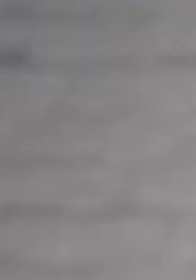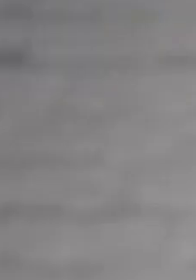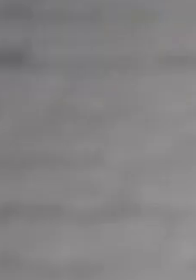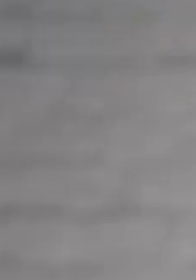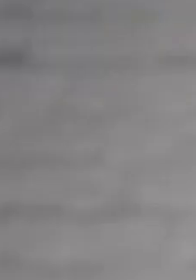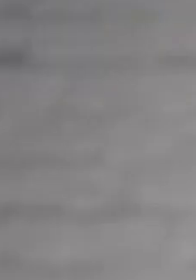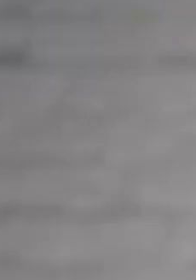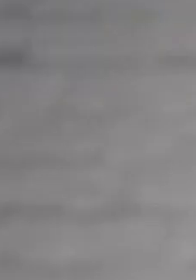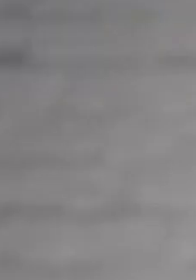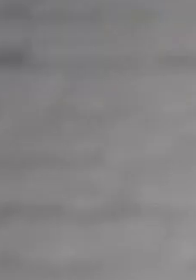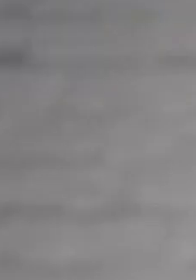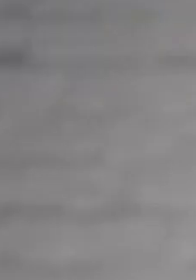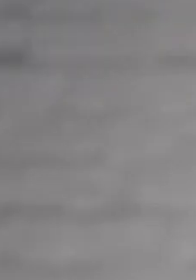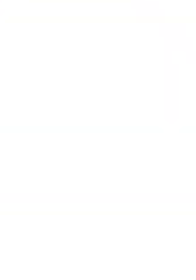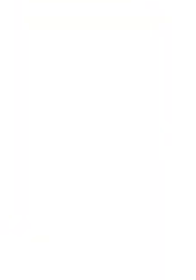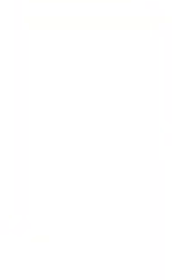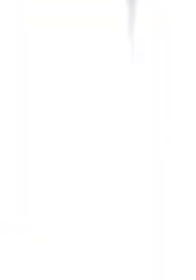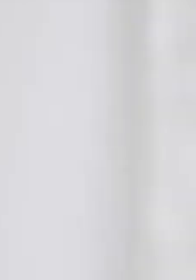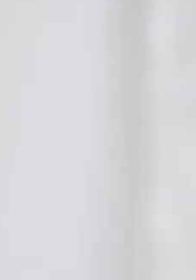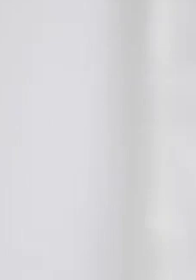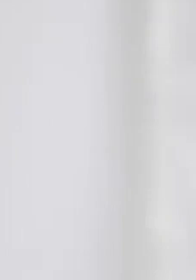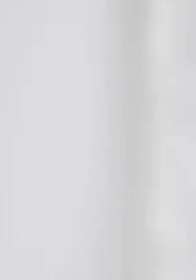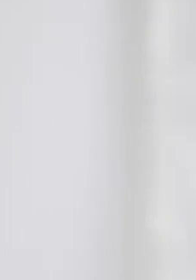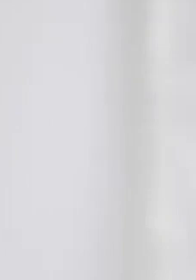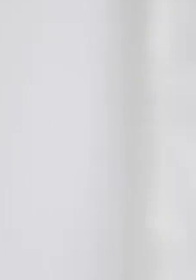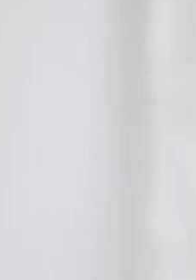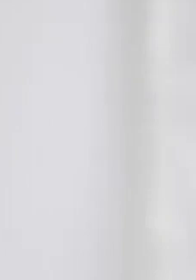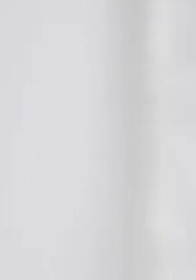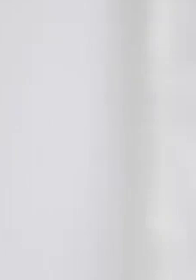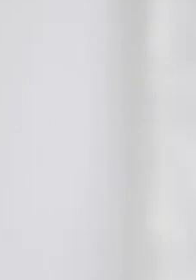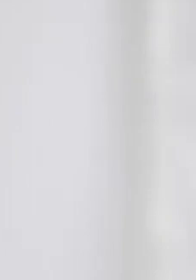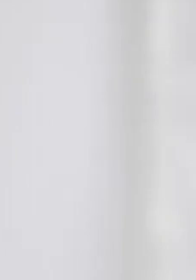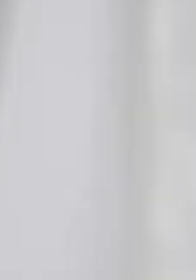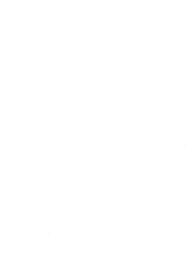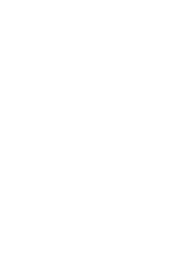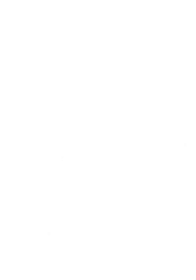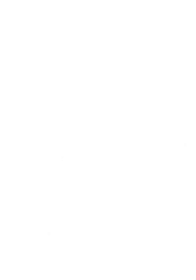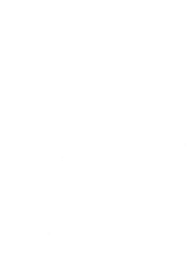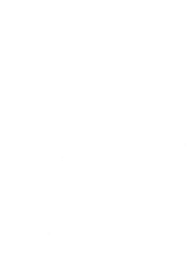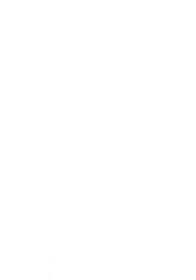persönlichen Statements verbreitet, in denen sie die Corona-Politik kritisieren.